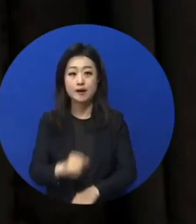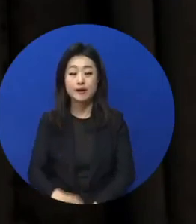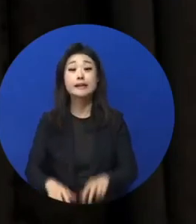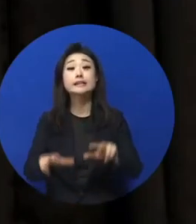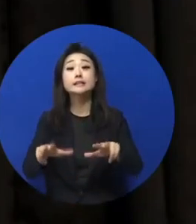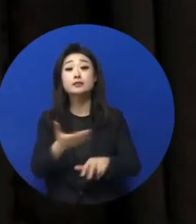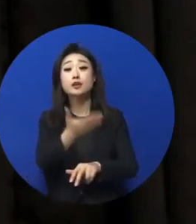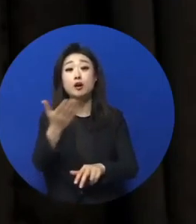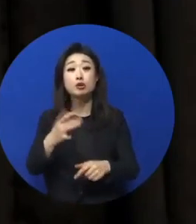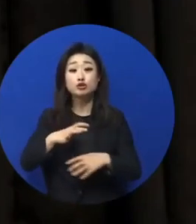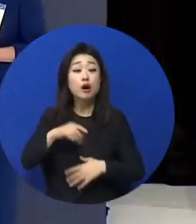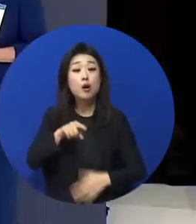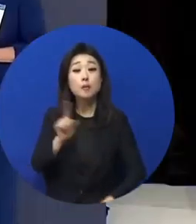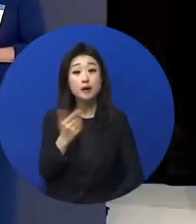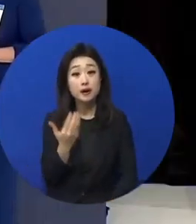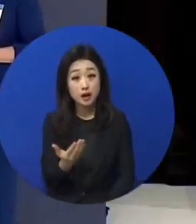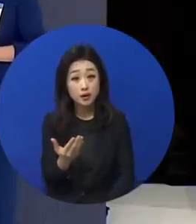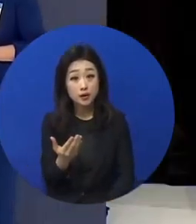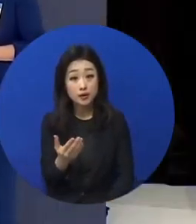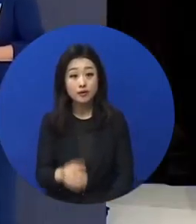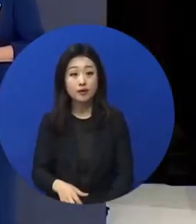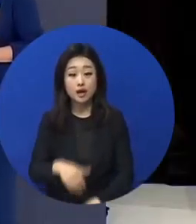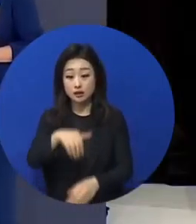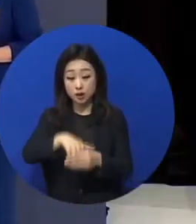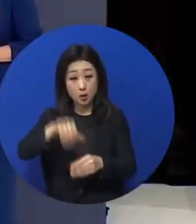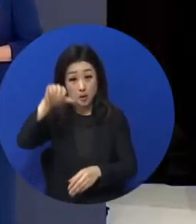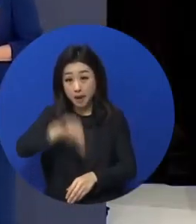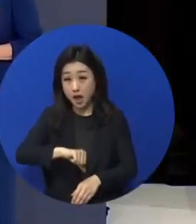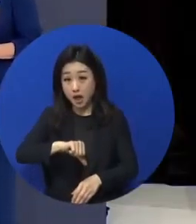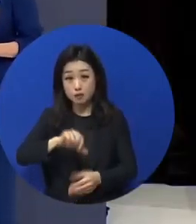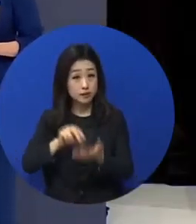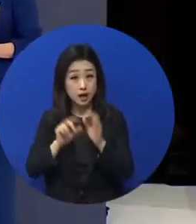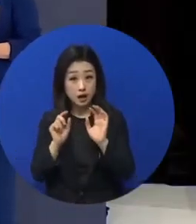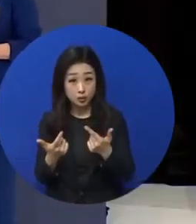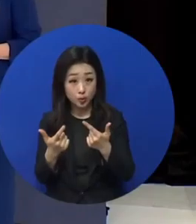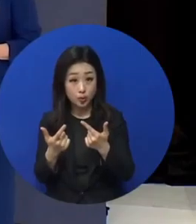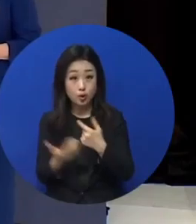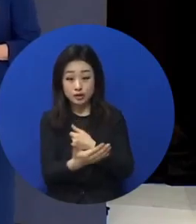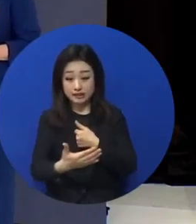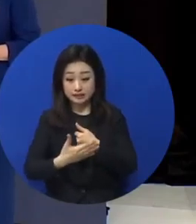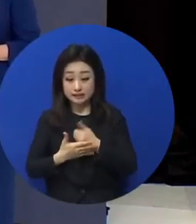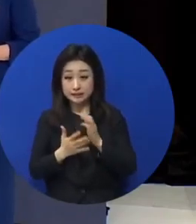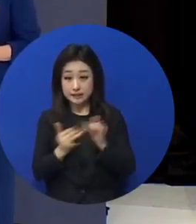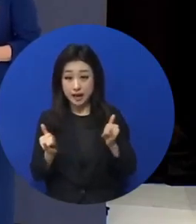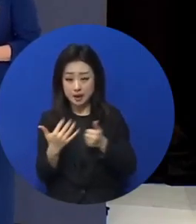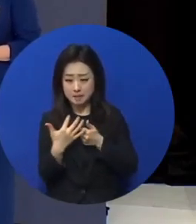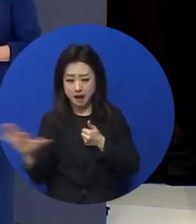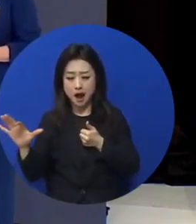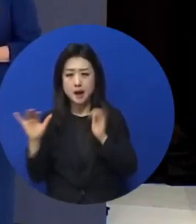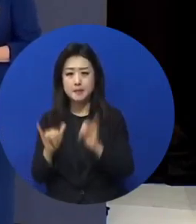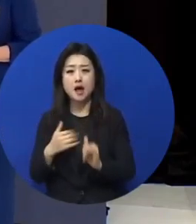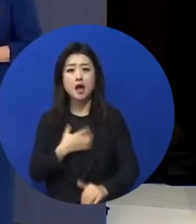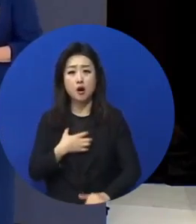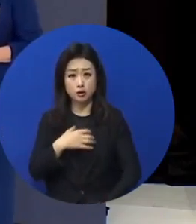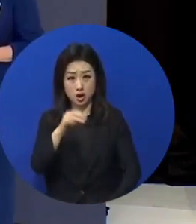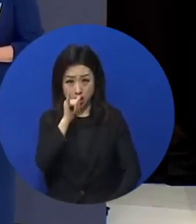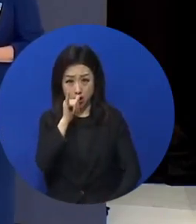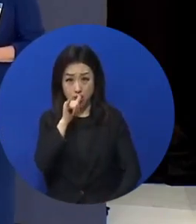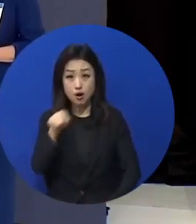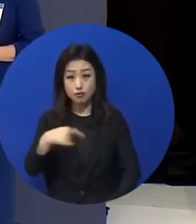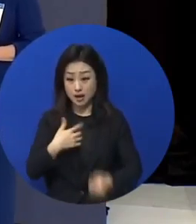지금 우리가 가장 두려워해야 할 것은 선거에서 패배하는 것이 아니라 우리를 지지해줬던 사람들, 우리를 사랑해줬던 사람들의